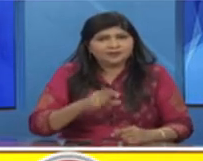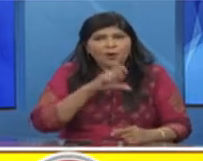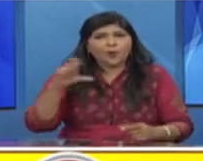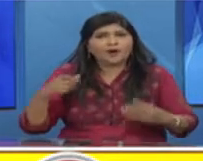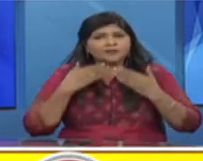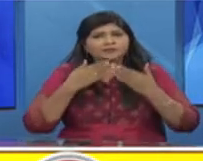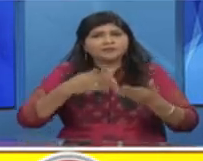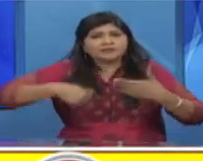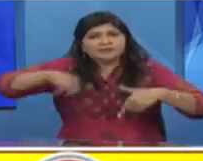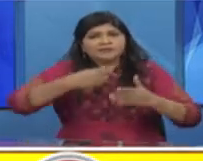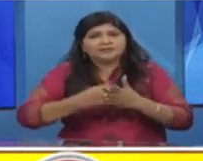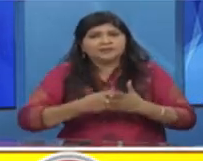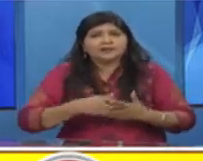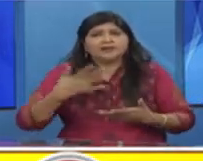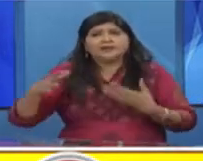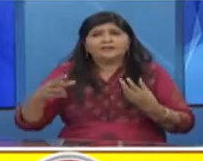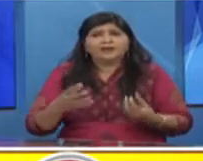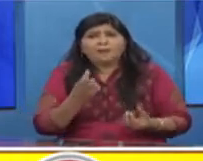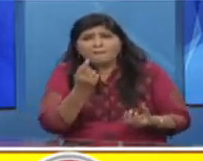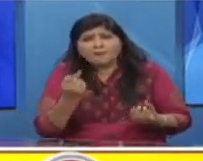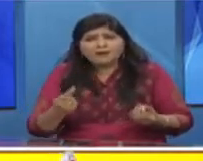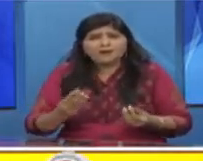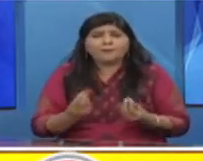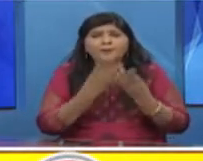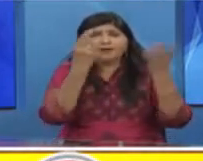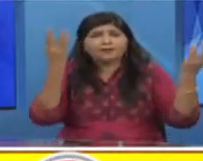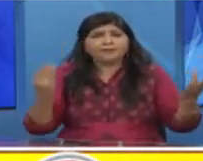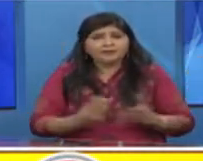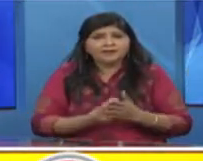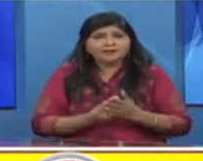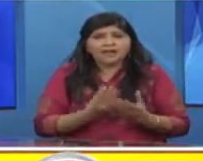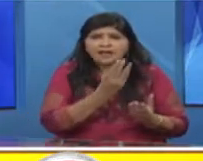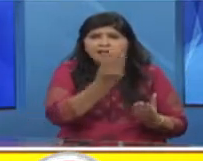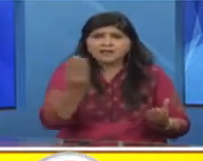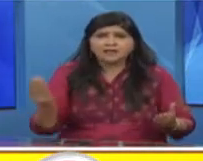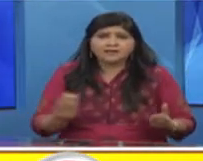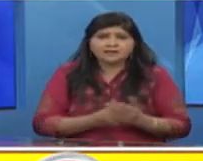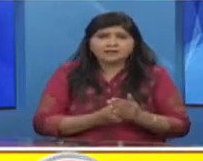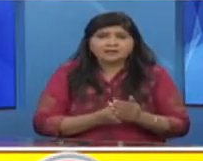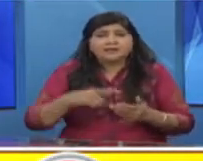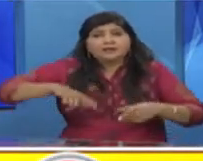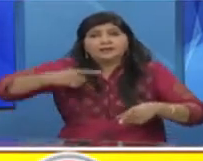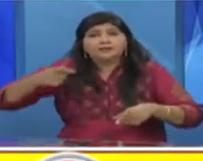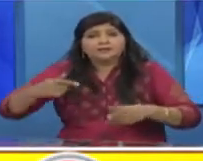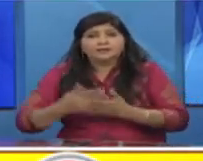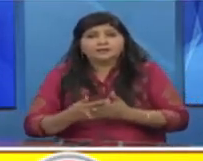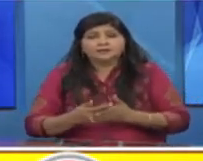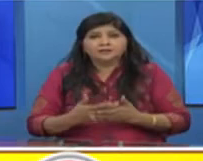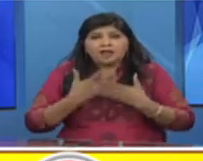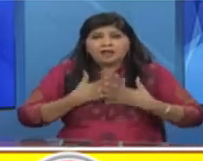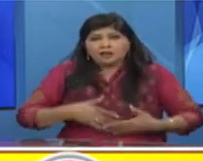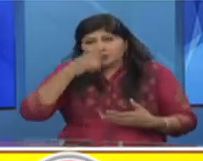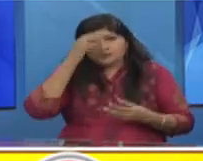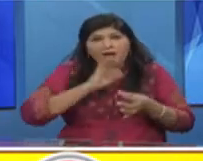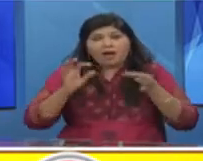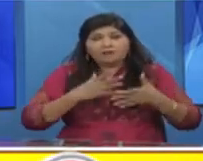दिवाली में हम भांति भांति के फटाके उसका उपयोग करते हैं, लेकिन कभी कभी असावधानी में आग